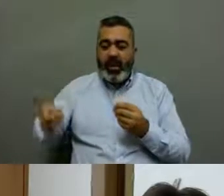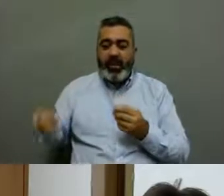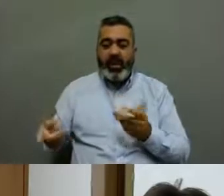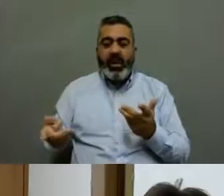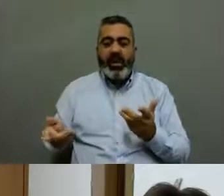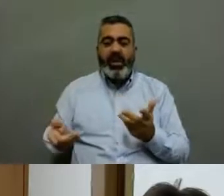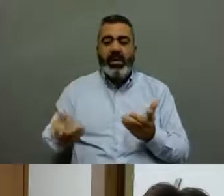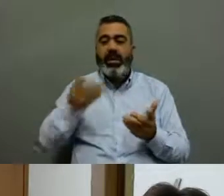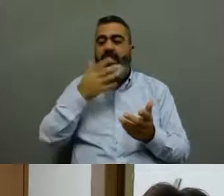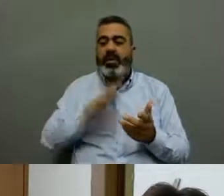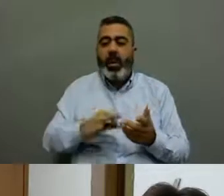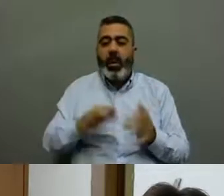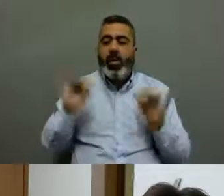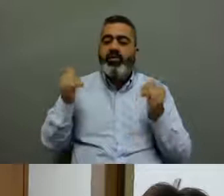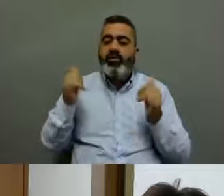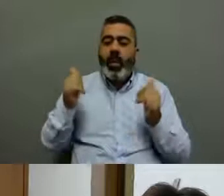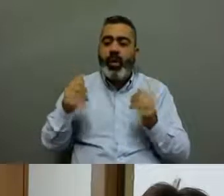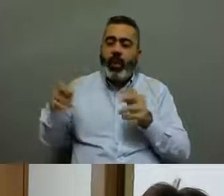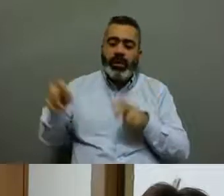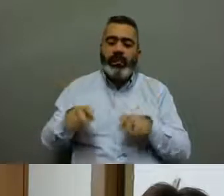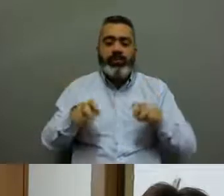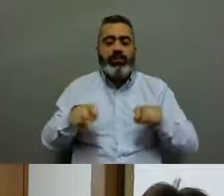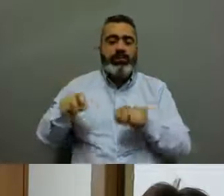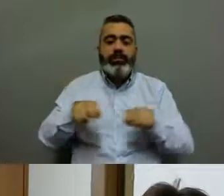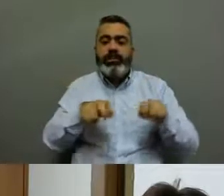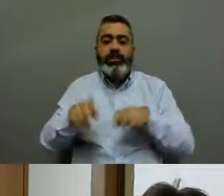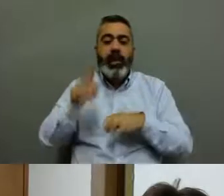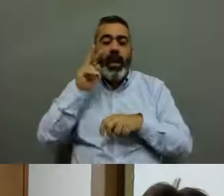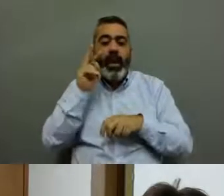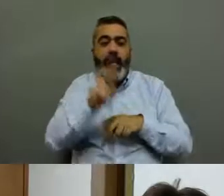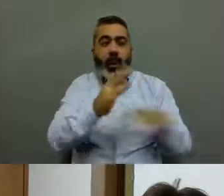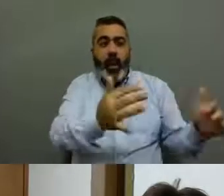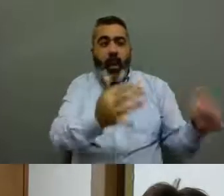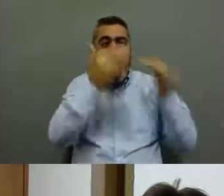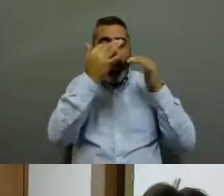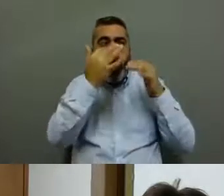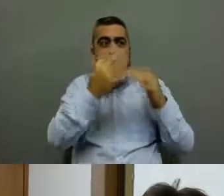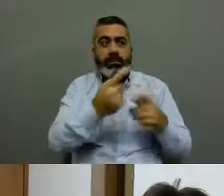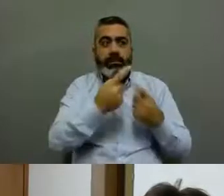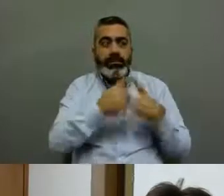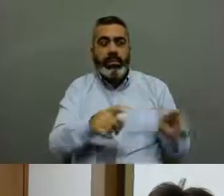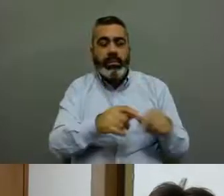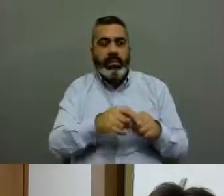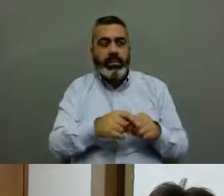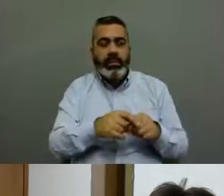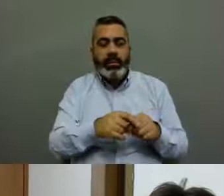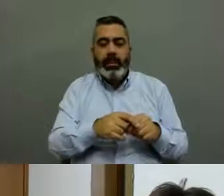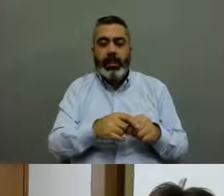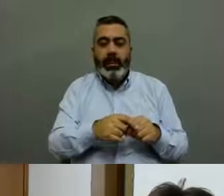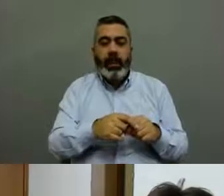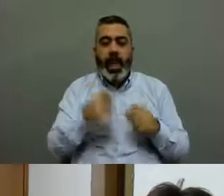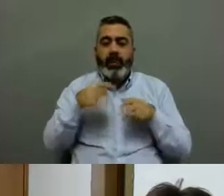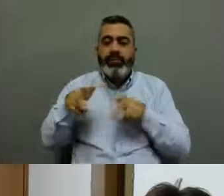τη μικρή βόλτα, είδα μία ομάδα παιδιών να με κοιτάζει πάρα πολύ παράξενα και σε κάποια στιγμή λέει άρχισαν να μας